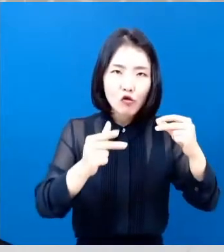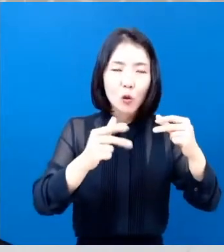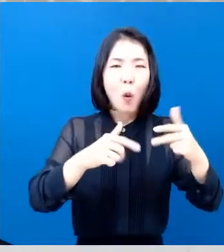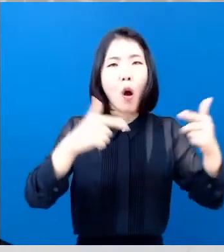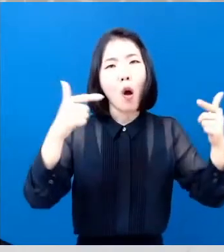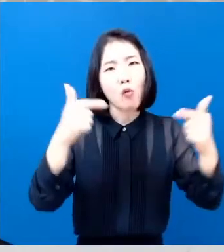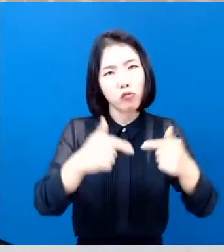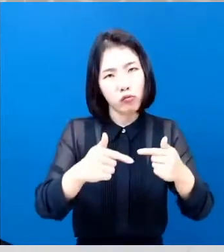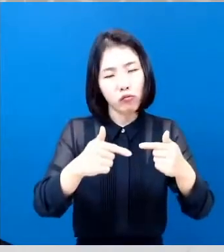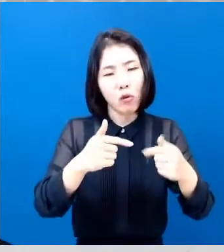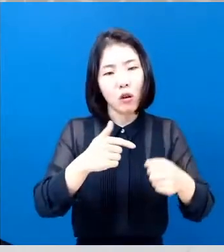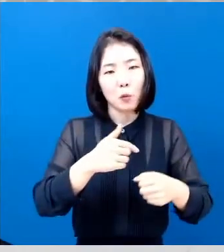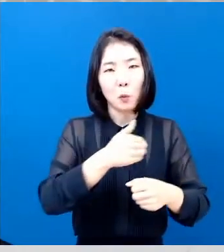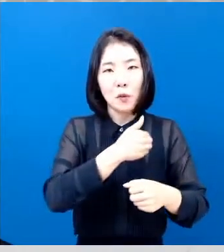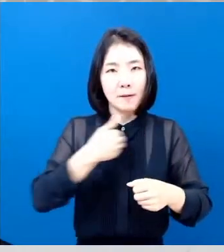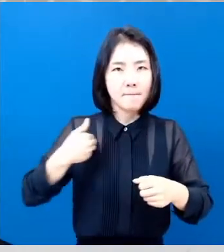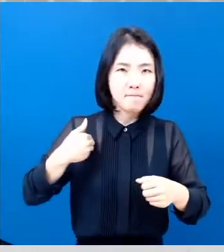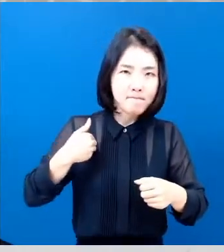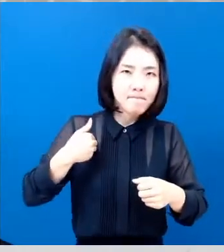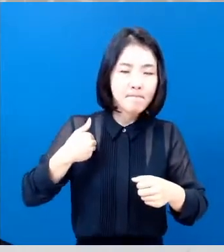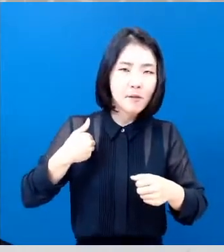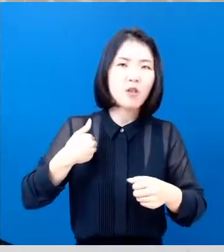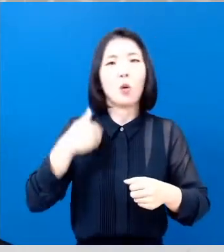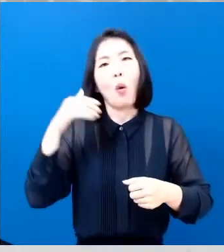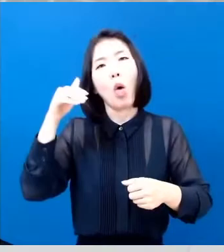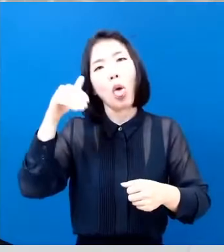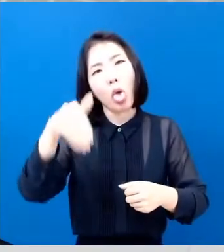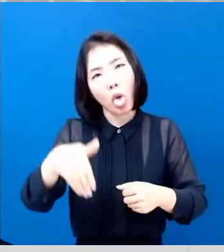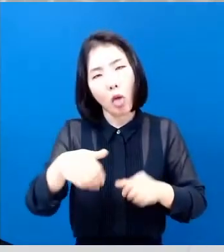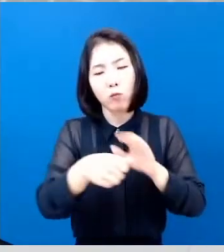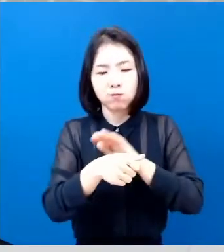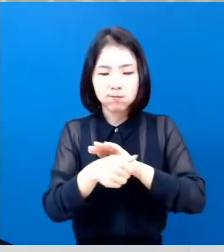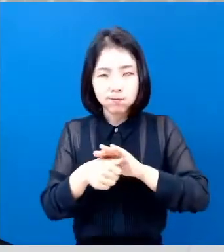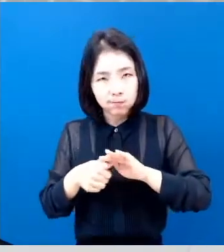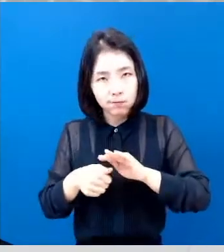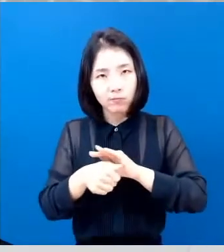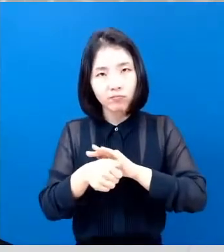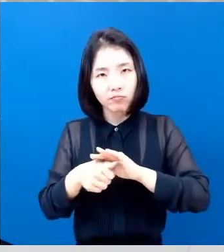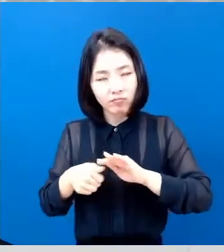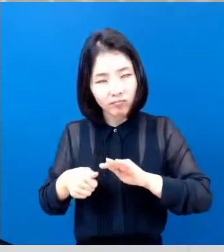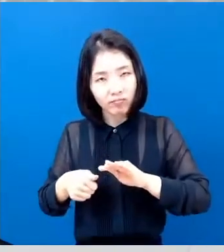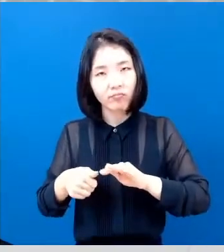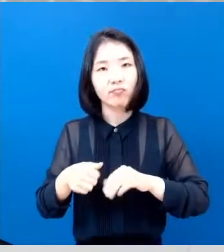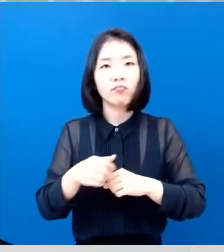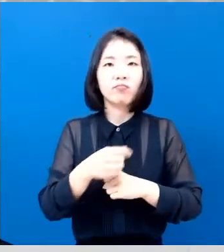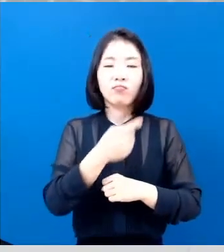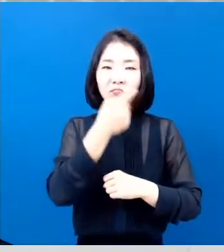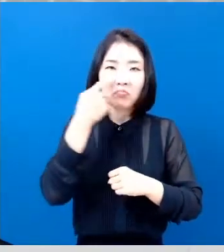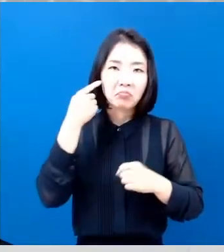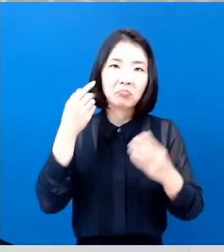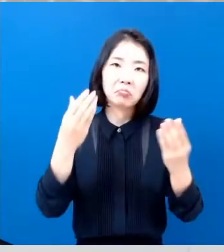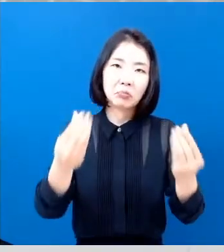자신감이 결여되어 있고 심리적 불안감을 호소하고 있는 것을 확인할 수 있었습니다